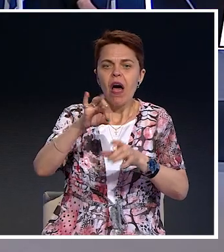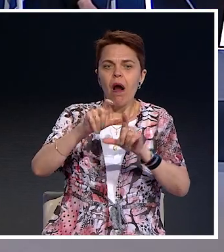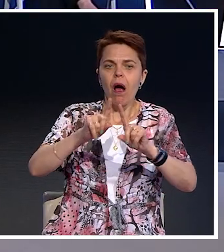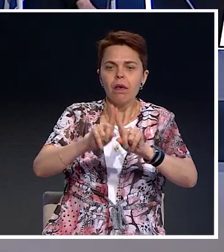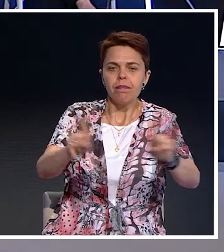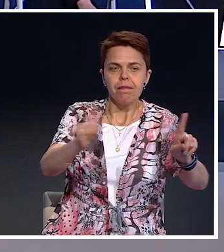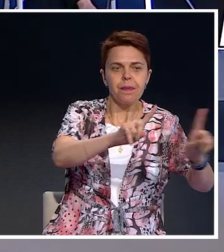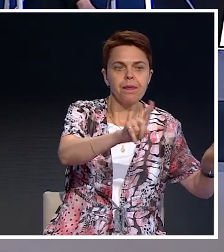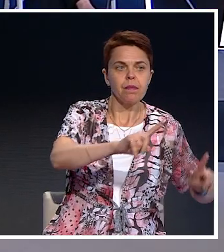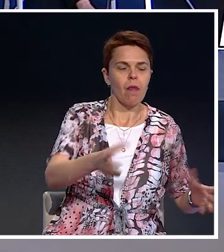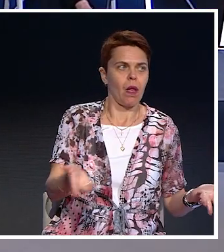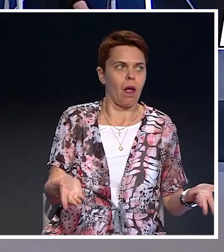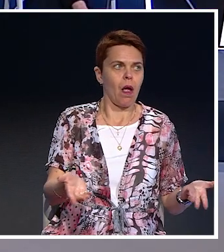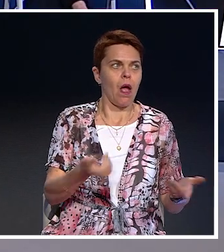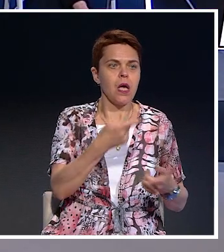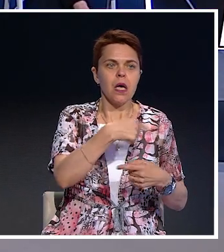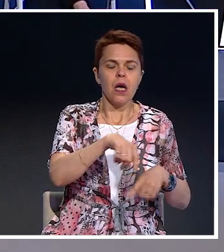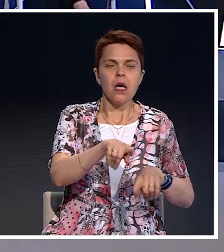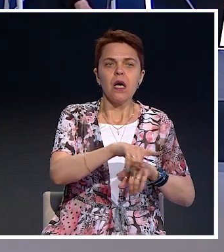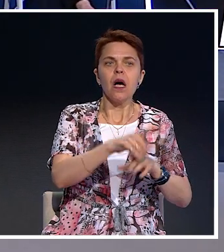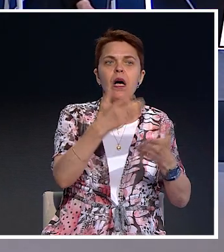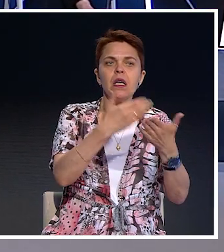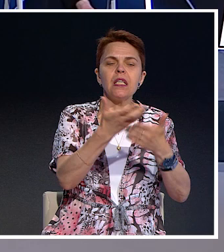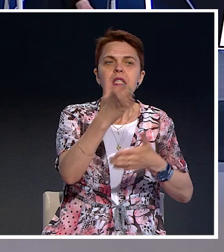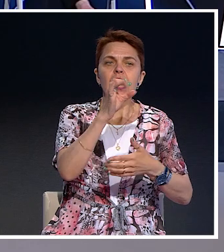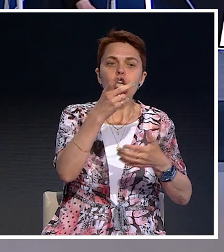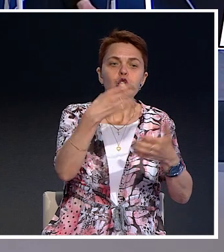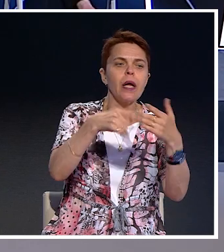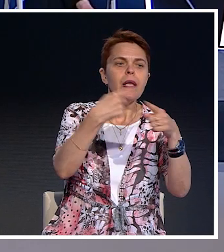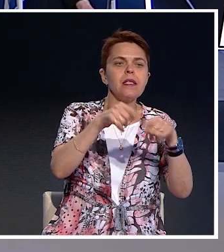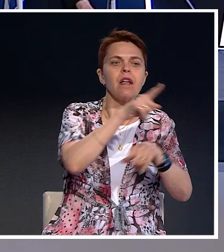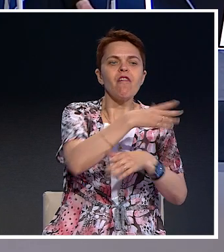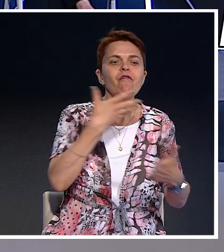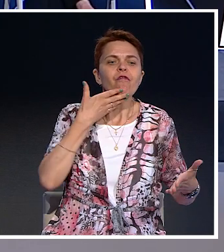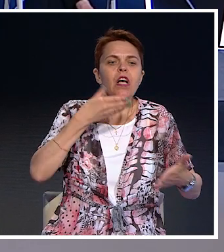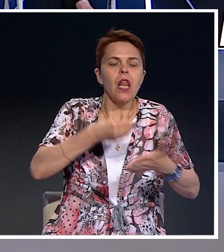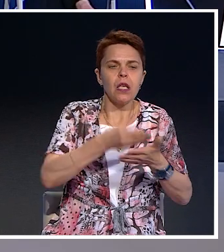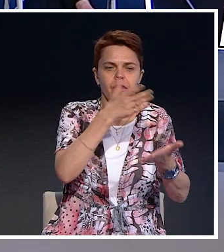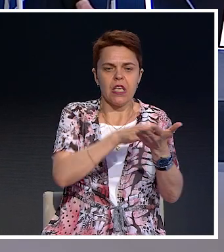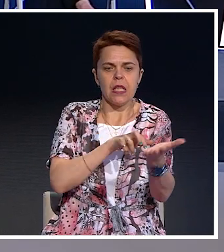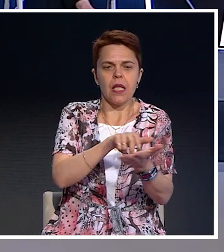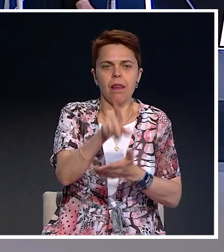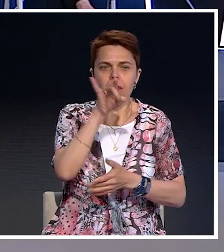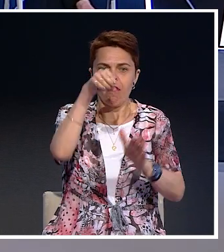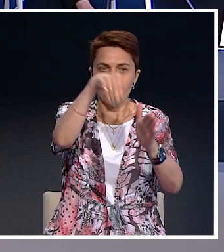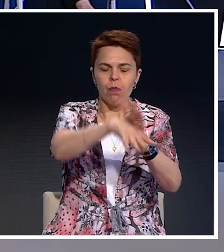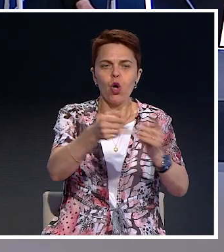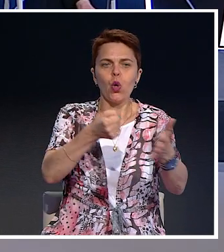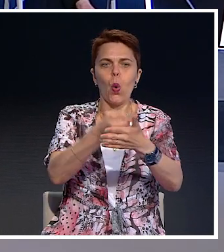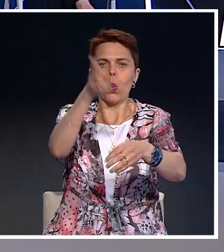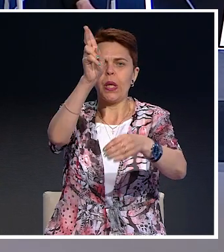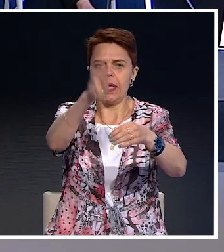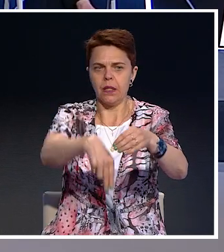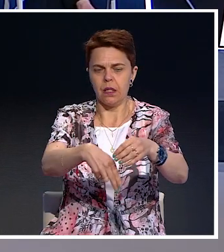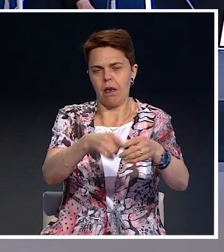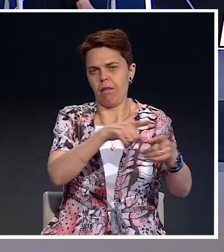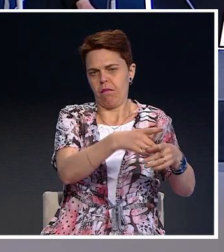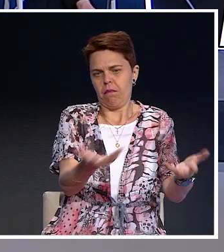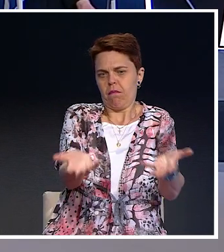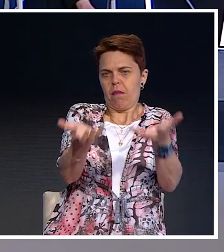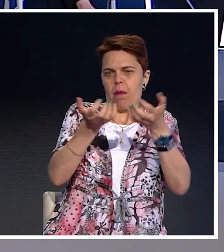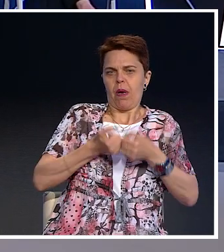ніж чоловічі. Тому, знову ж таки, стрижень власний, якщо ви йдете на вибори, ви йдете до кінця, в тому числі